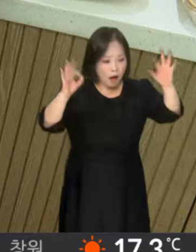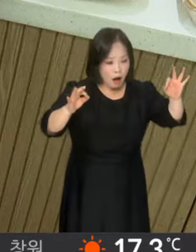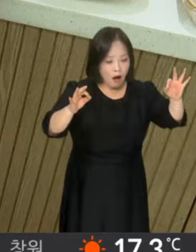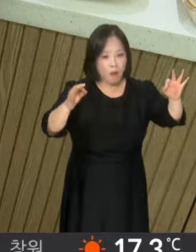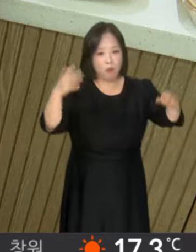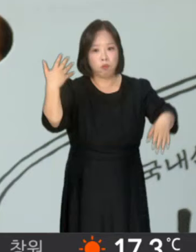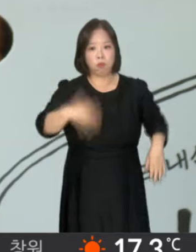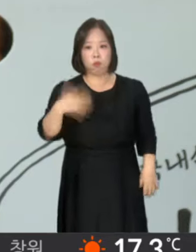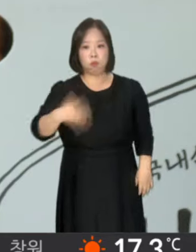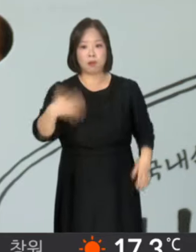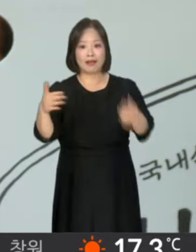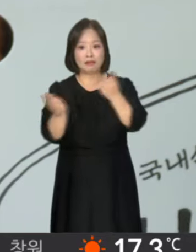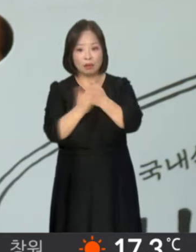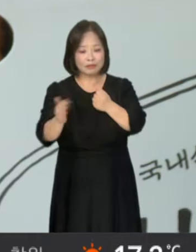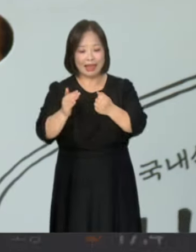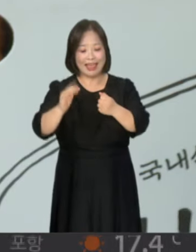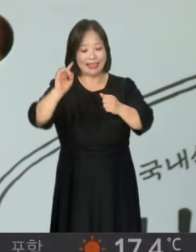수요가 늘어난 겁니다.